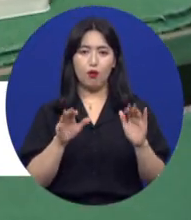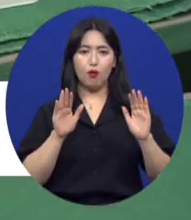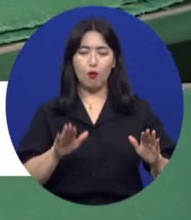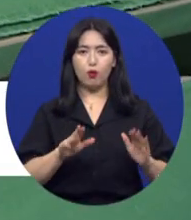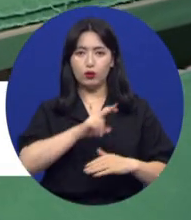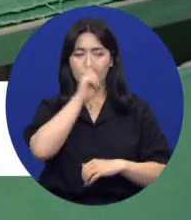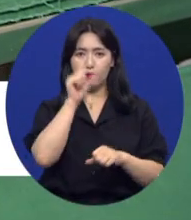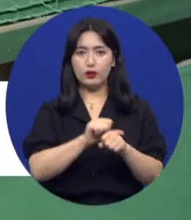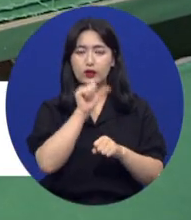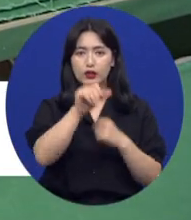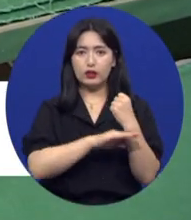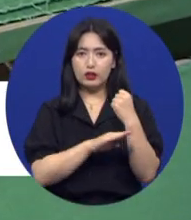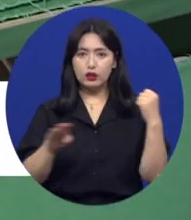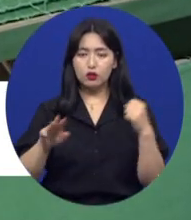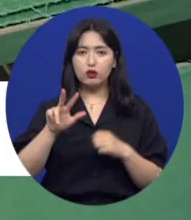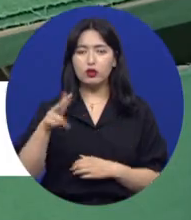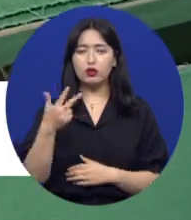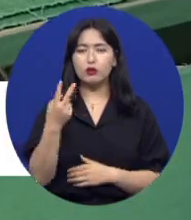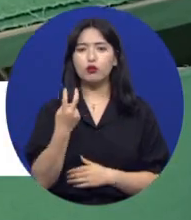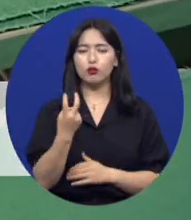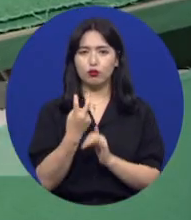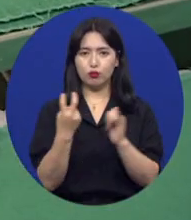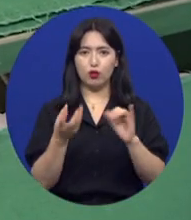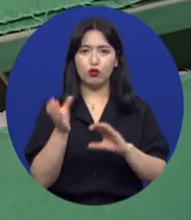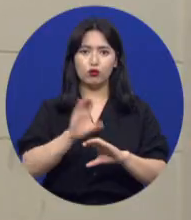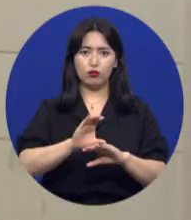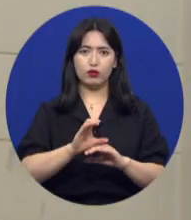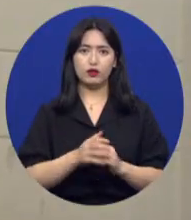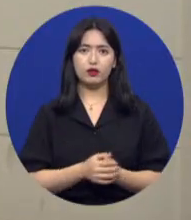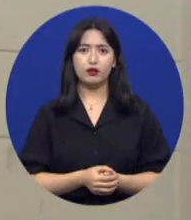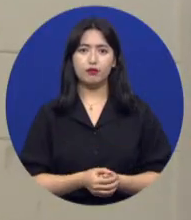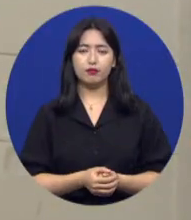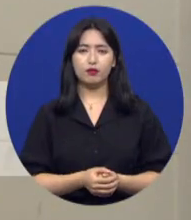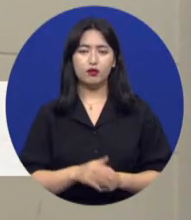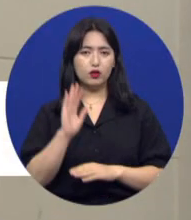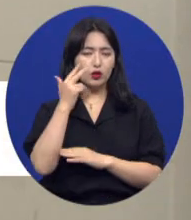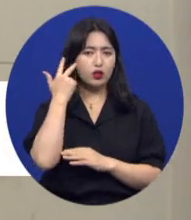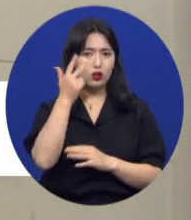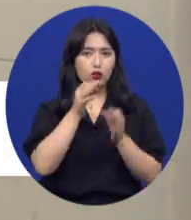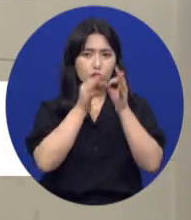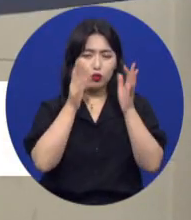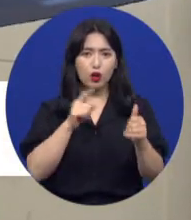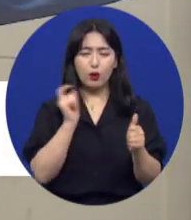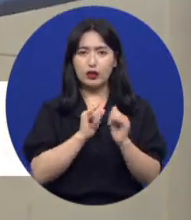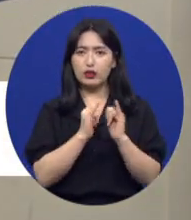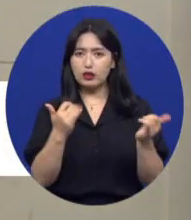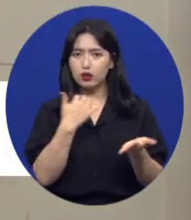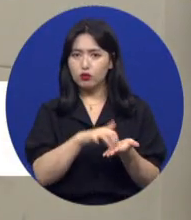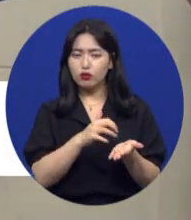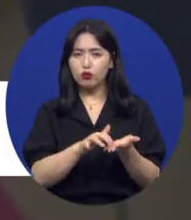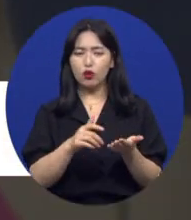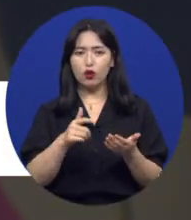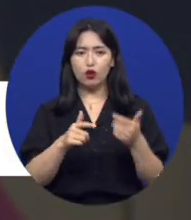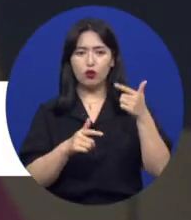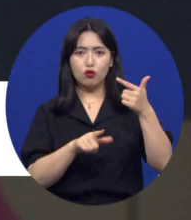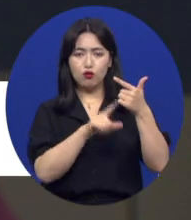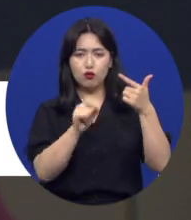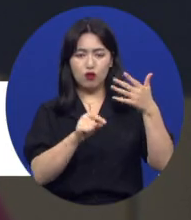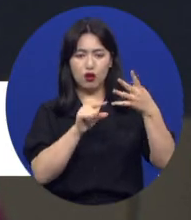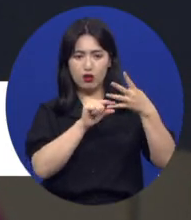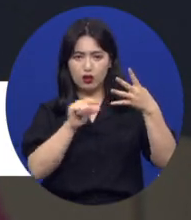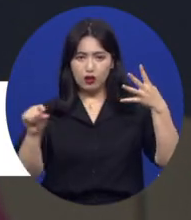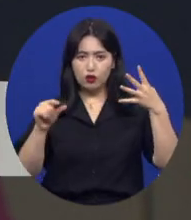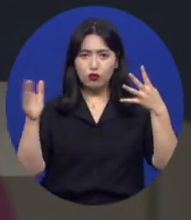오늘도 5 5시까지 7 백수 문명이 추가됐습니다 최근 1주일간 확진 자도 6월 넷째주 부터 4주